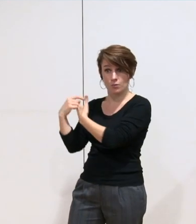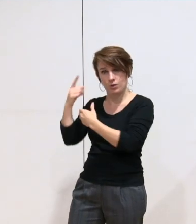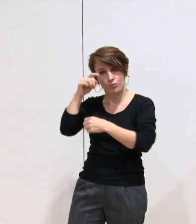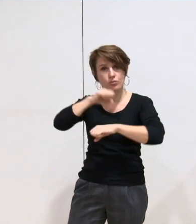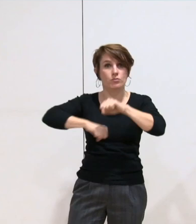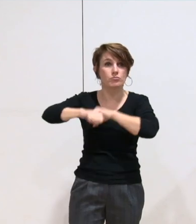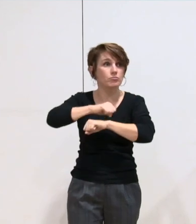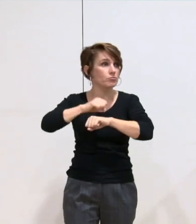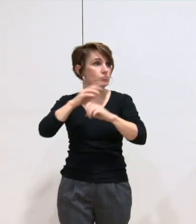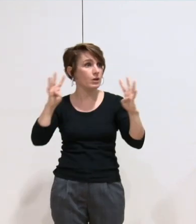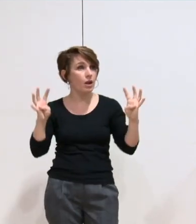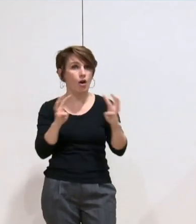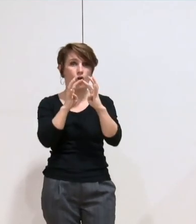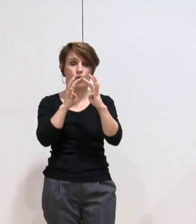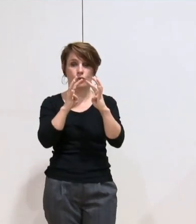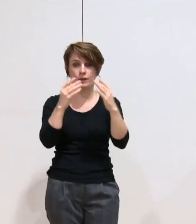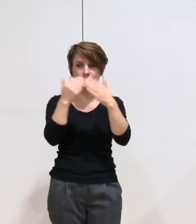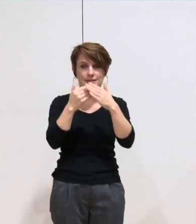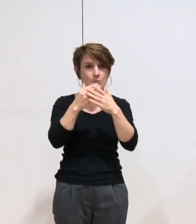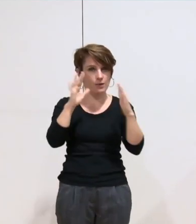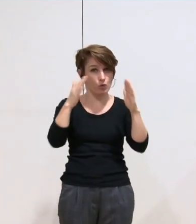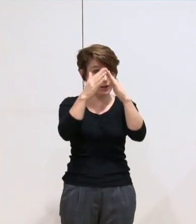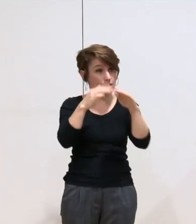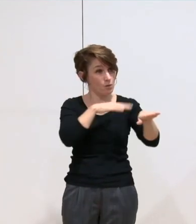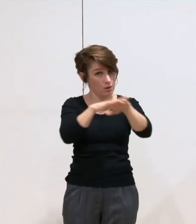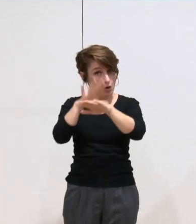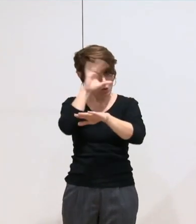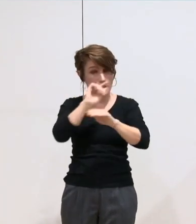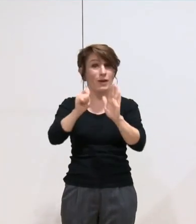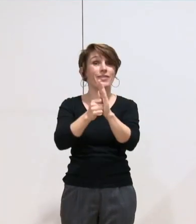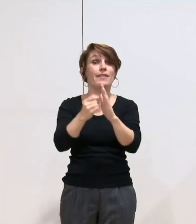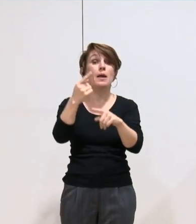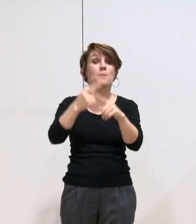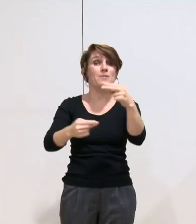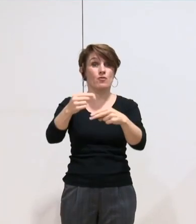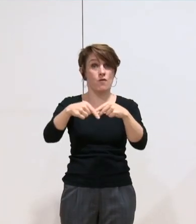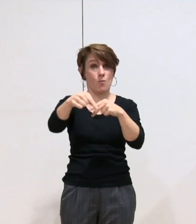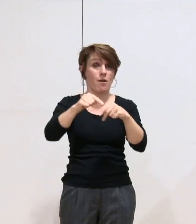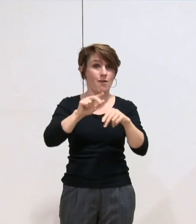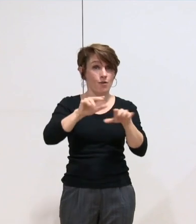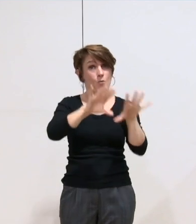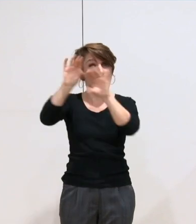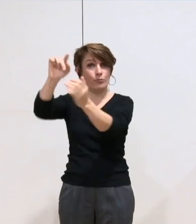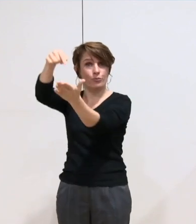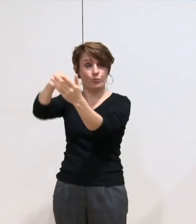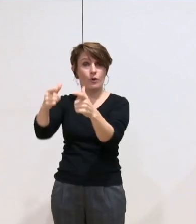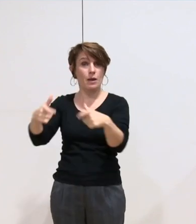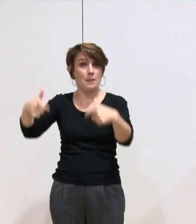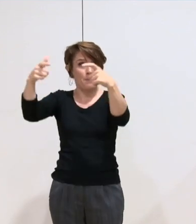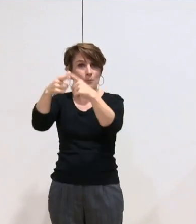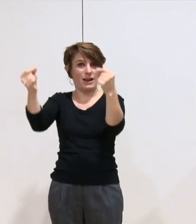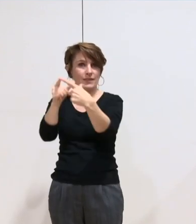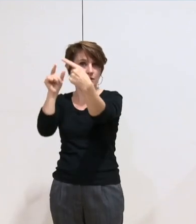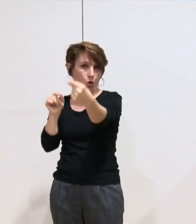rappelle, bascule au Palais des Sports à la mi-novembre. Ça va donc nous permettre de continuer à contribuer